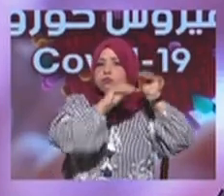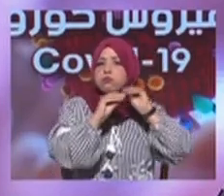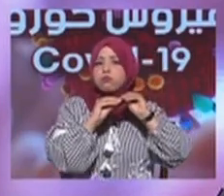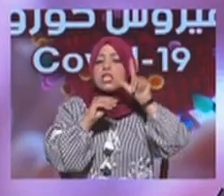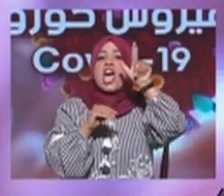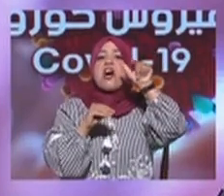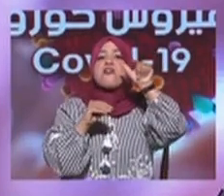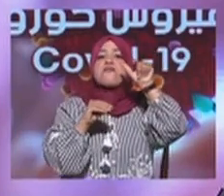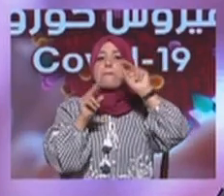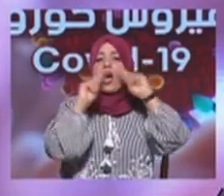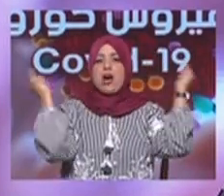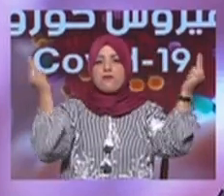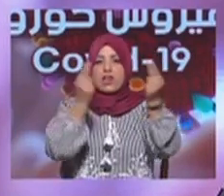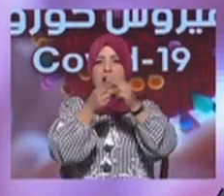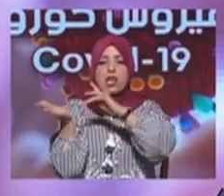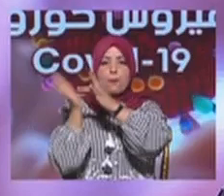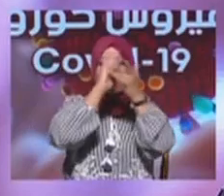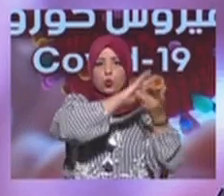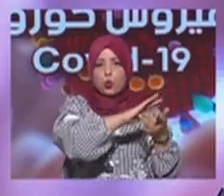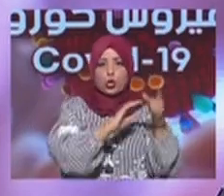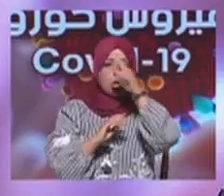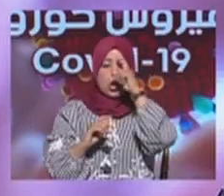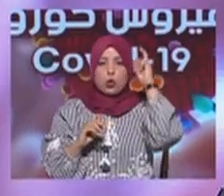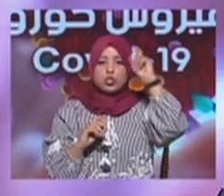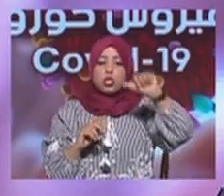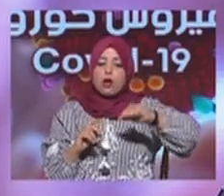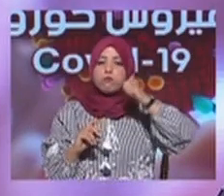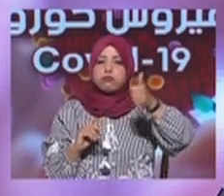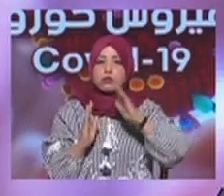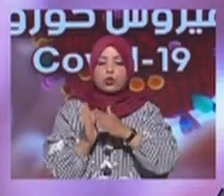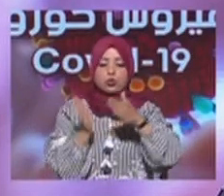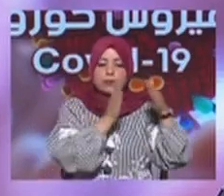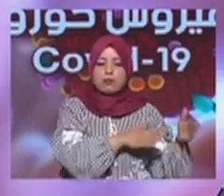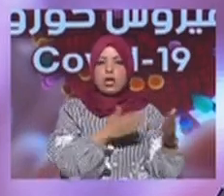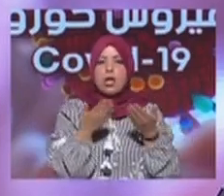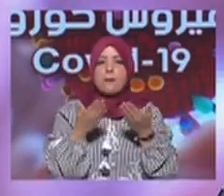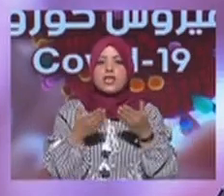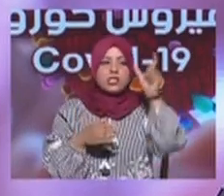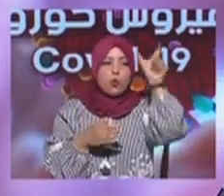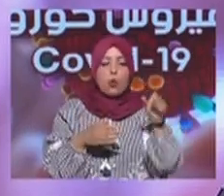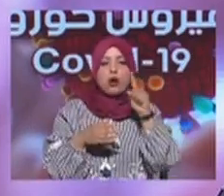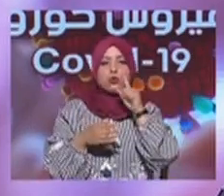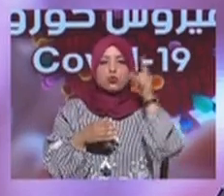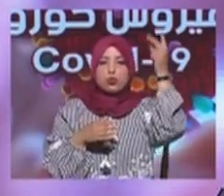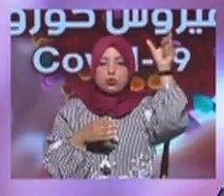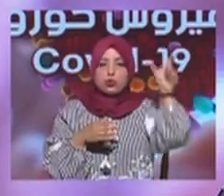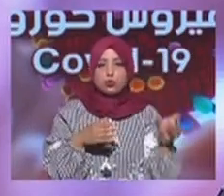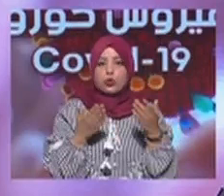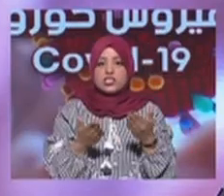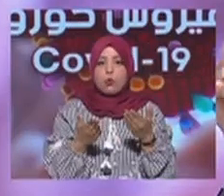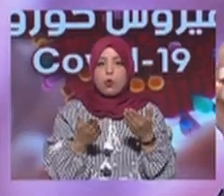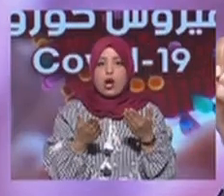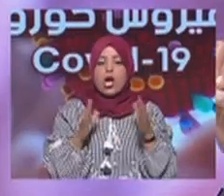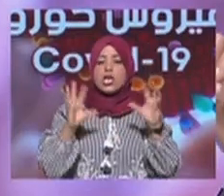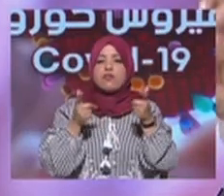الله غدوة عنا حصة في هذا المجال. إذا دكتورة هل قاعدين نتبعوا في التطور الجيني